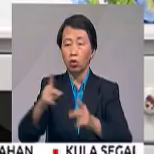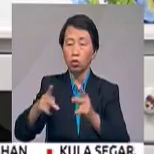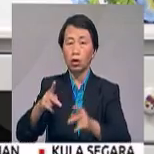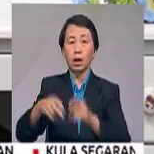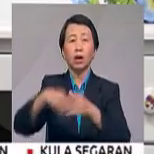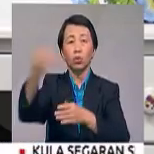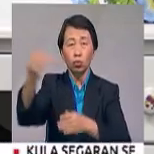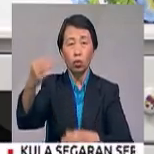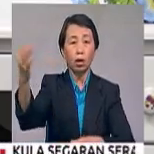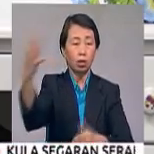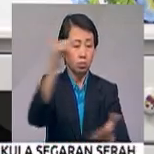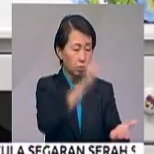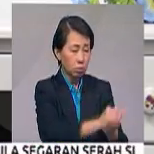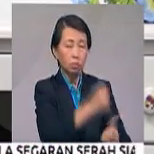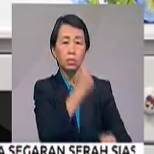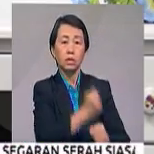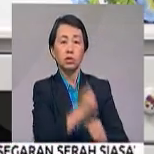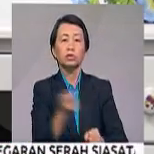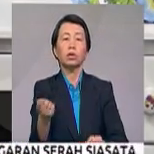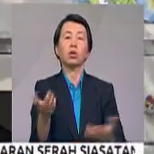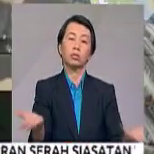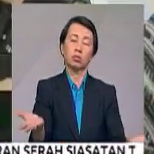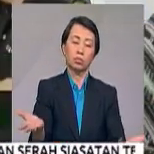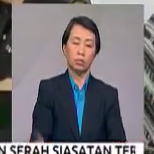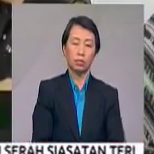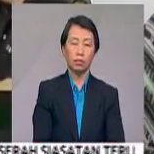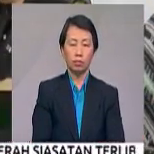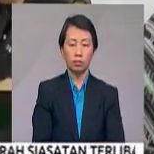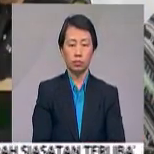oleh pekerja asing.